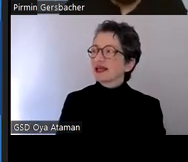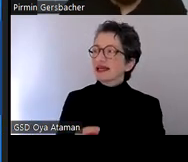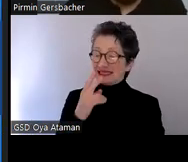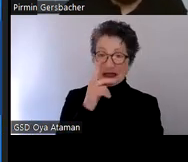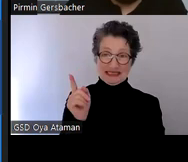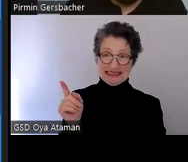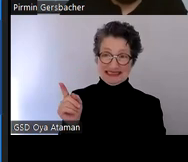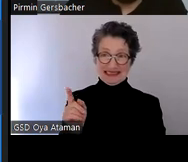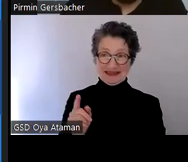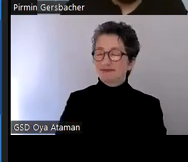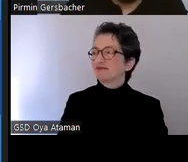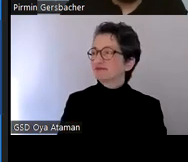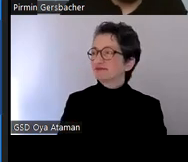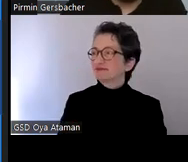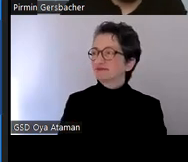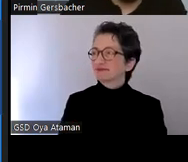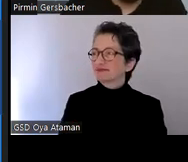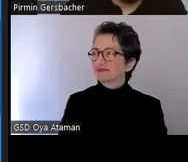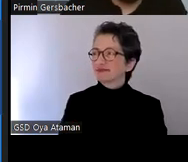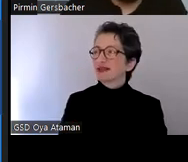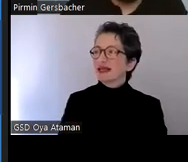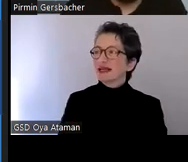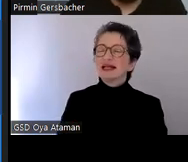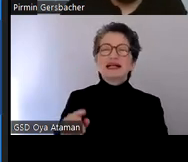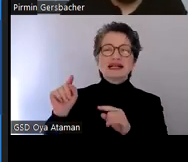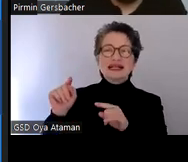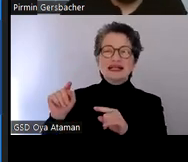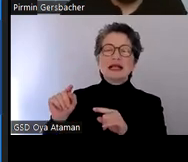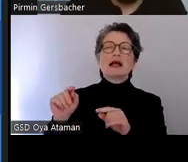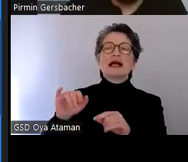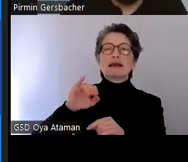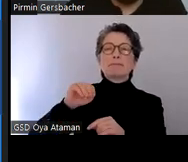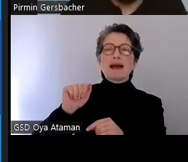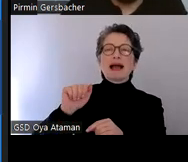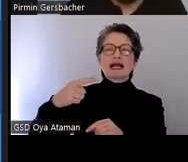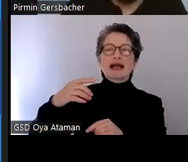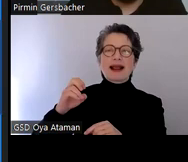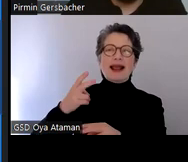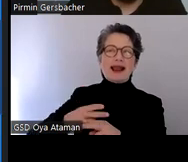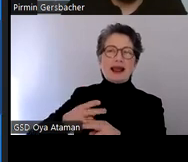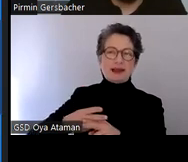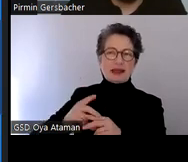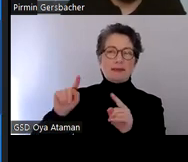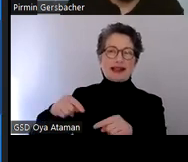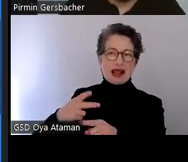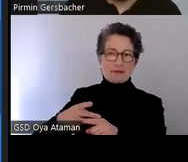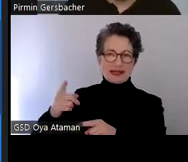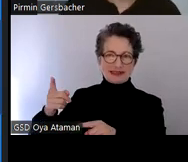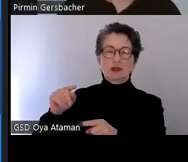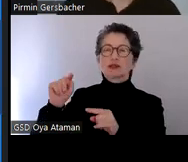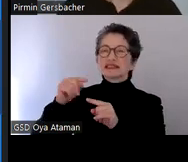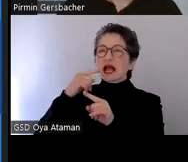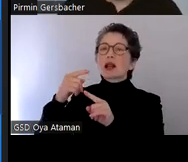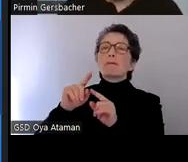normalerweise, wir haben hier das Image-Element, das ist Bild drin, das sind auch verschiedene Sachen, wie zum Beispiel hier steht SRC, das ist quasi die Quelle, wo das Bild